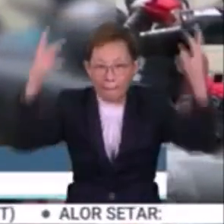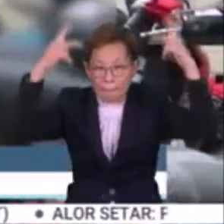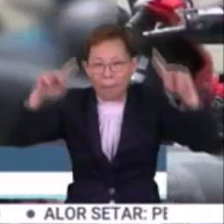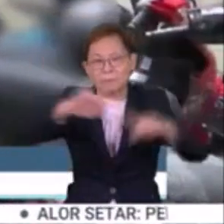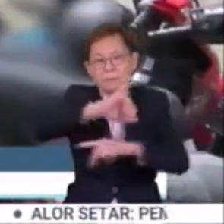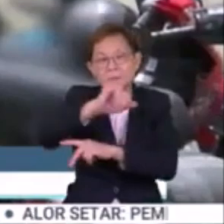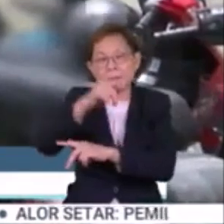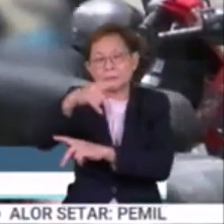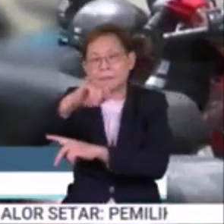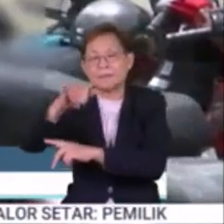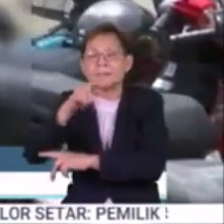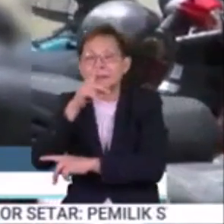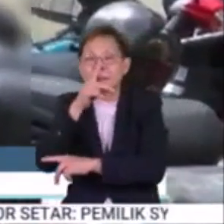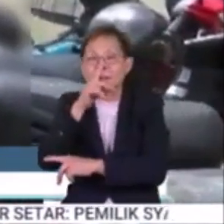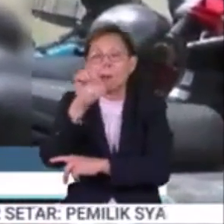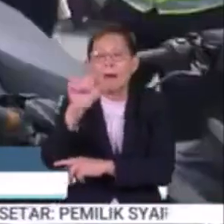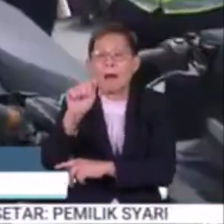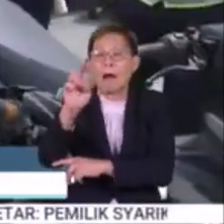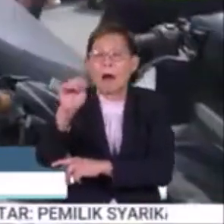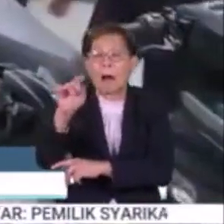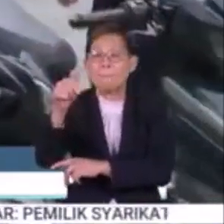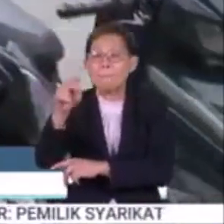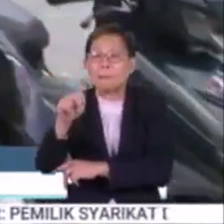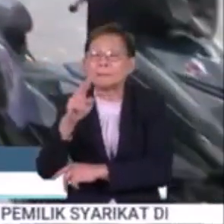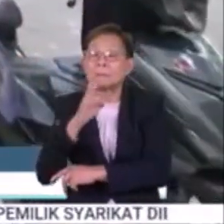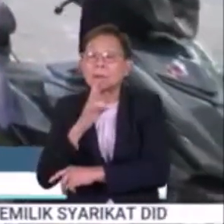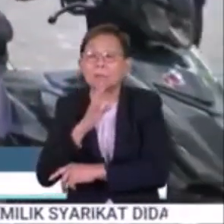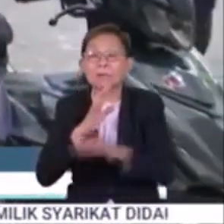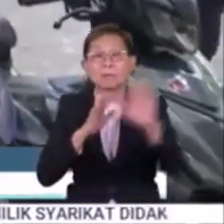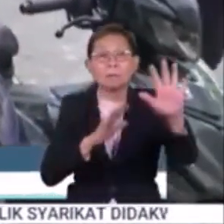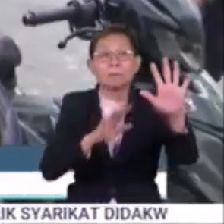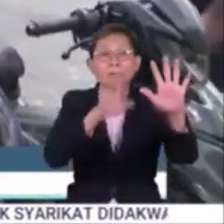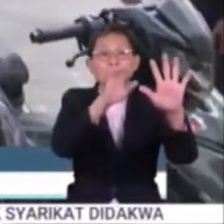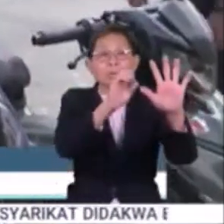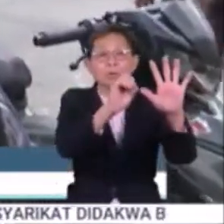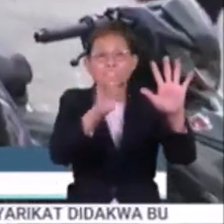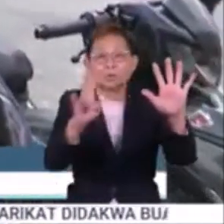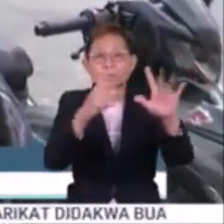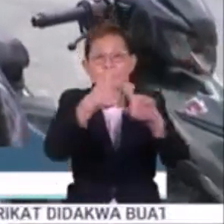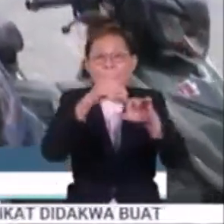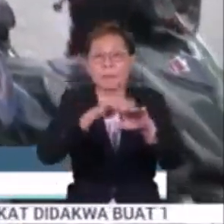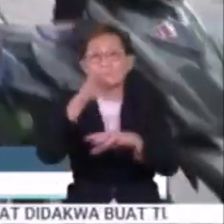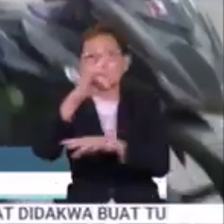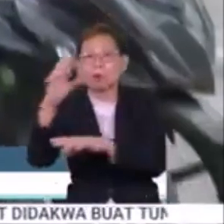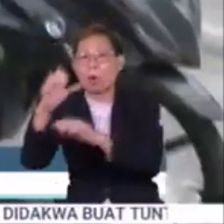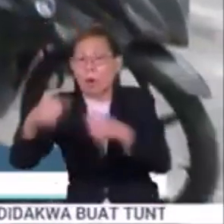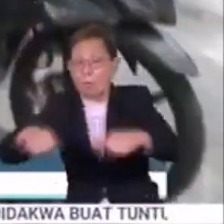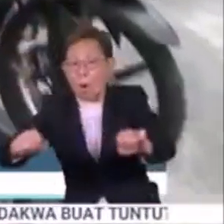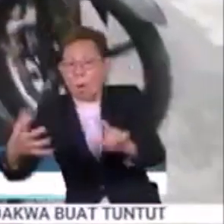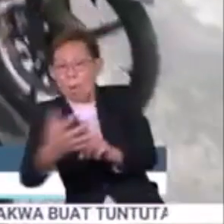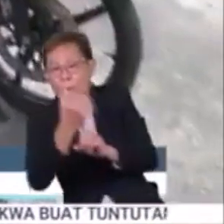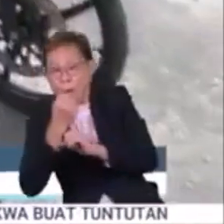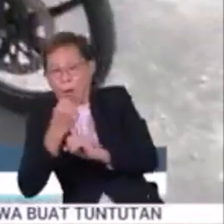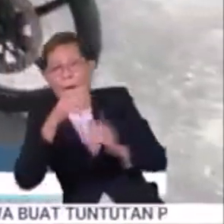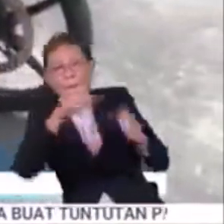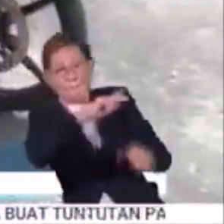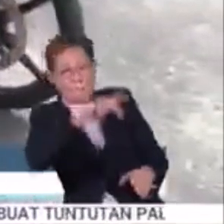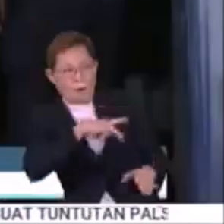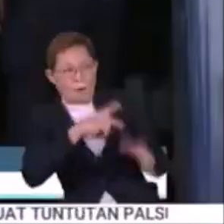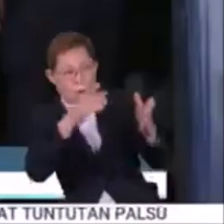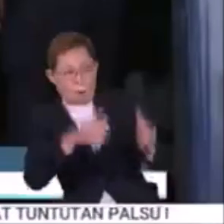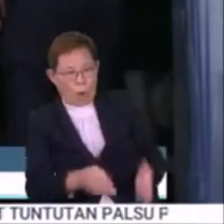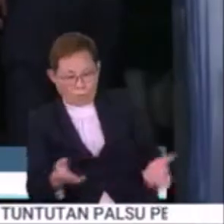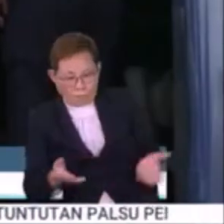Pengarah JPJ Kedah, Aman Shah Hashim menyatakan 507 daripada 700 motosikal yang disita milik warga